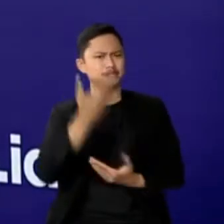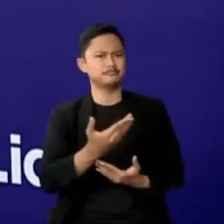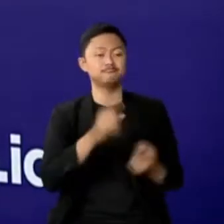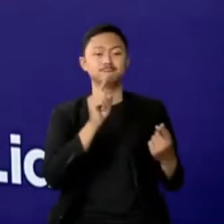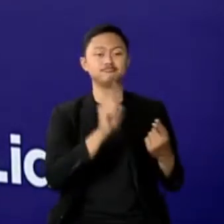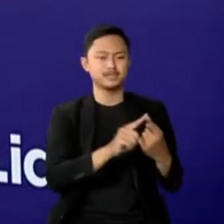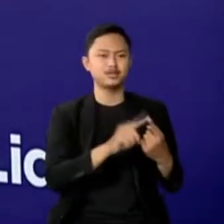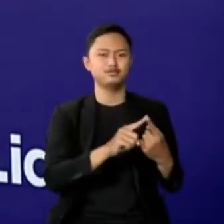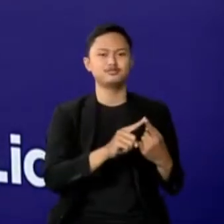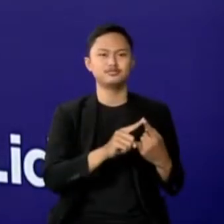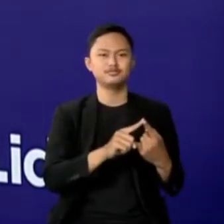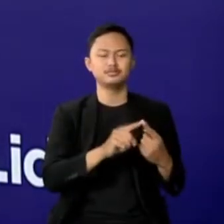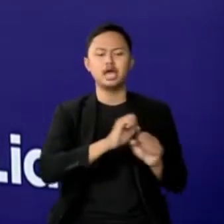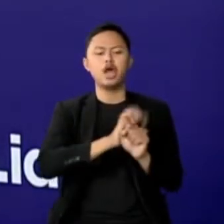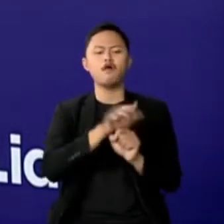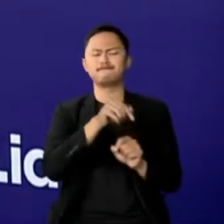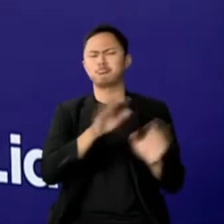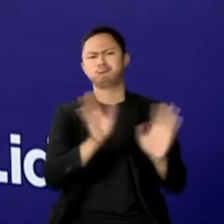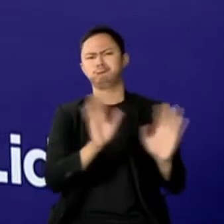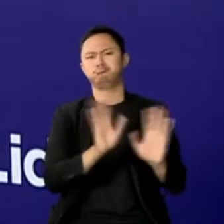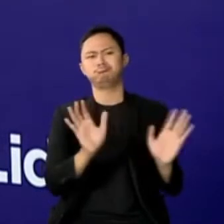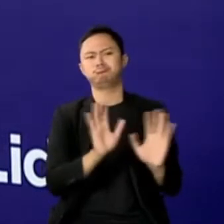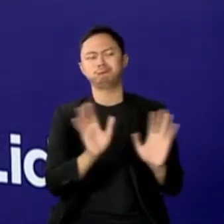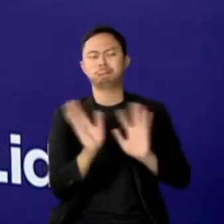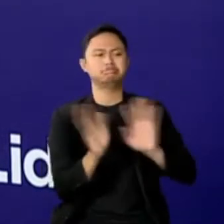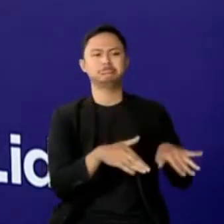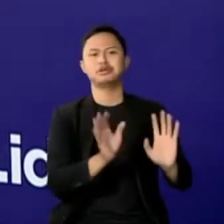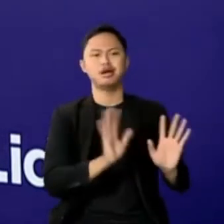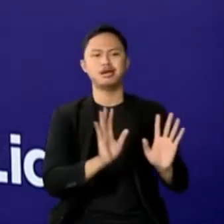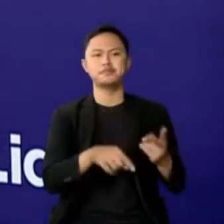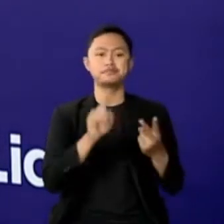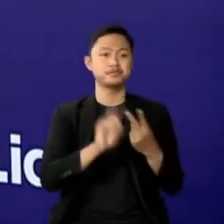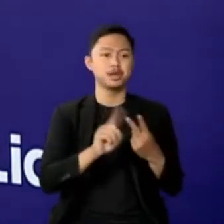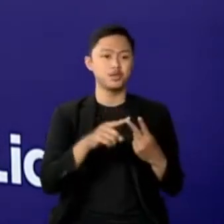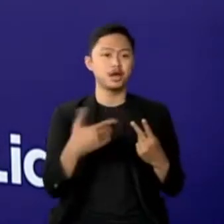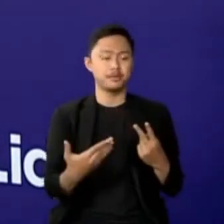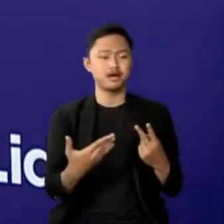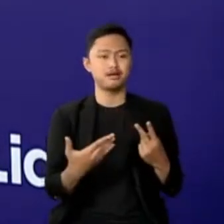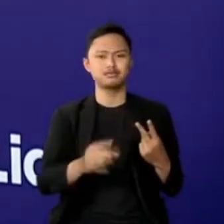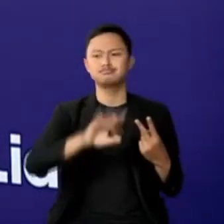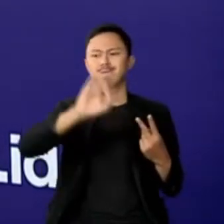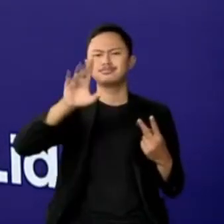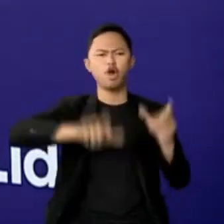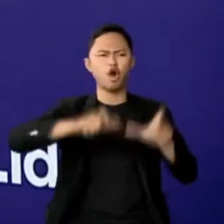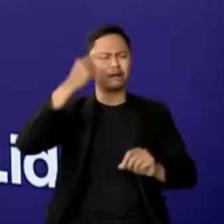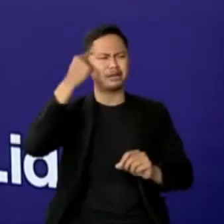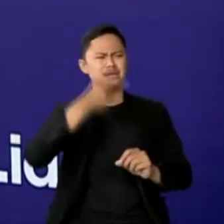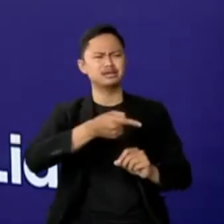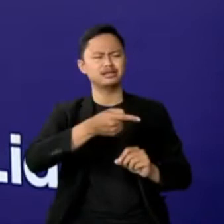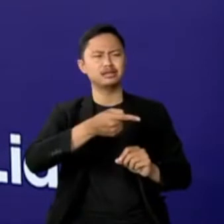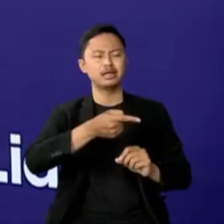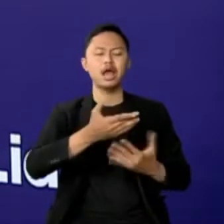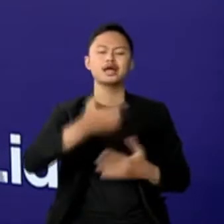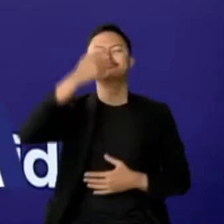pertama komplitnya enggak ada itu ketua Jang lain ini nganggap Kalau